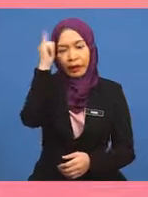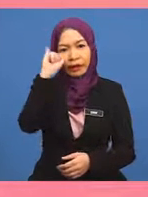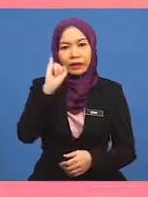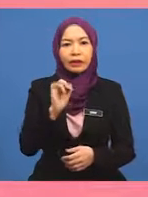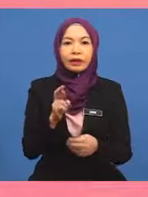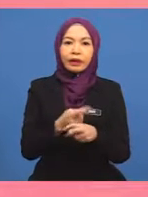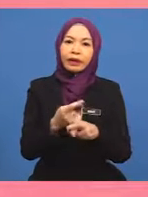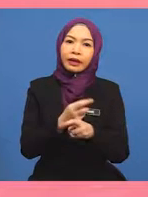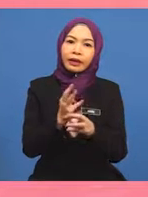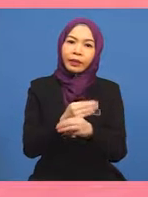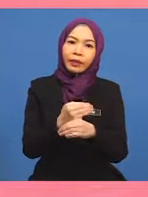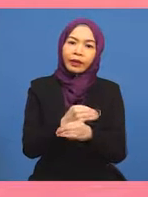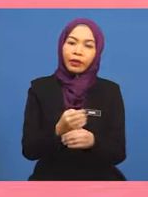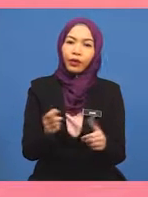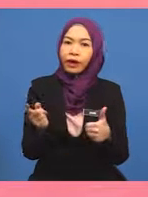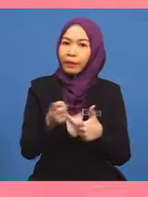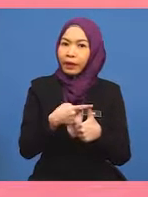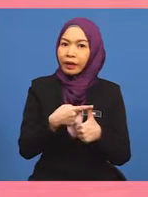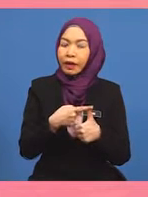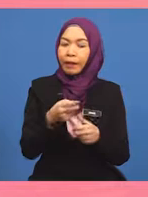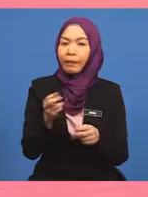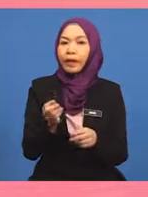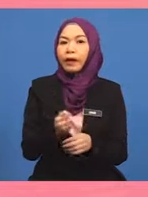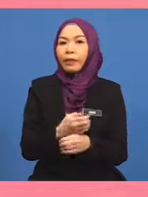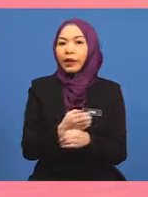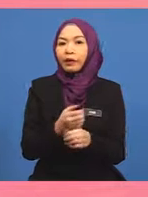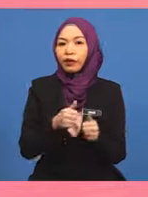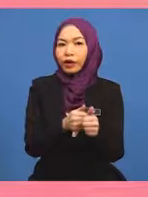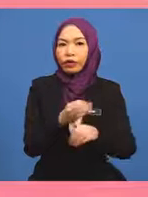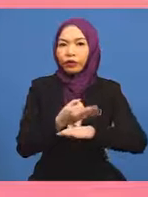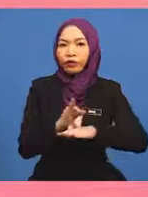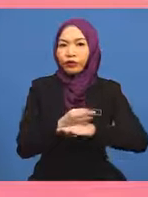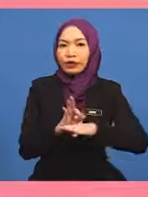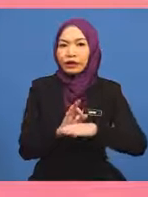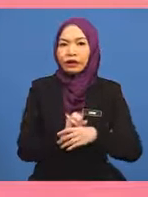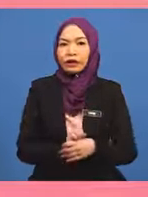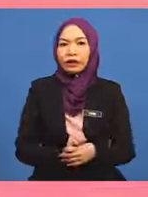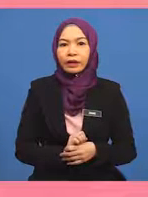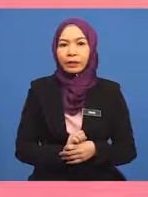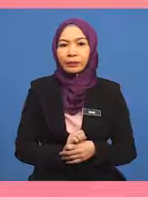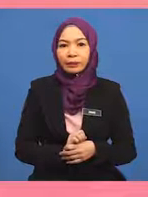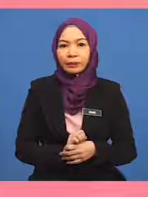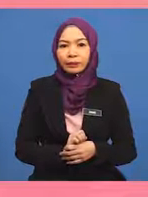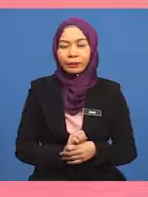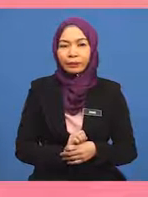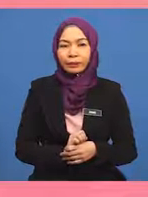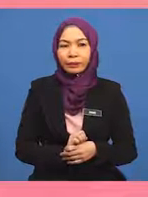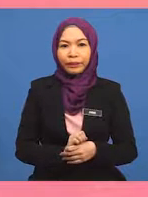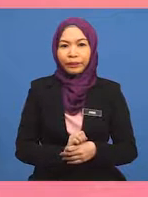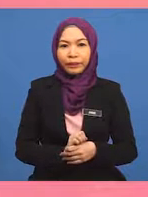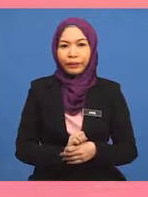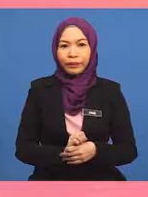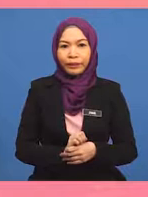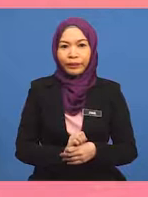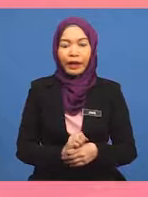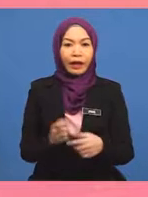pertama, bentuk mengikut fungsi, form follow function.